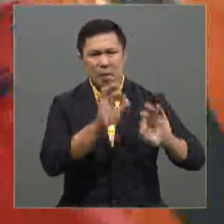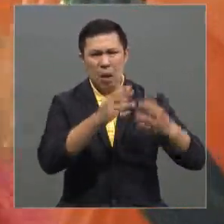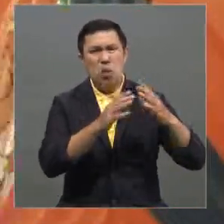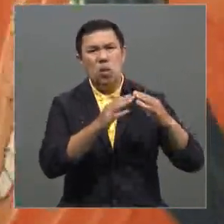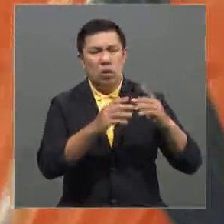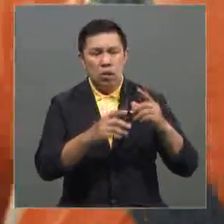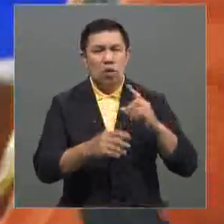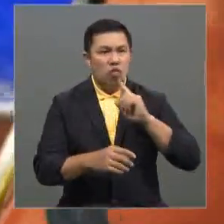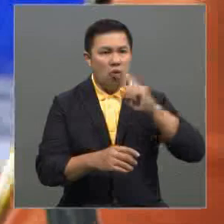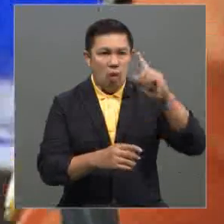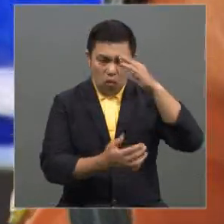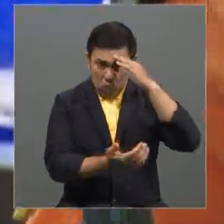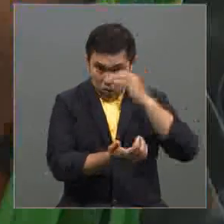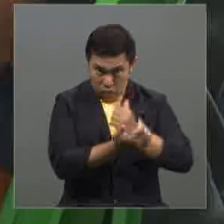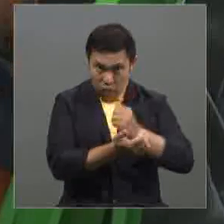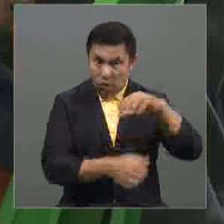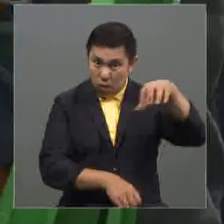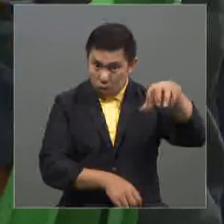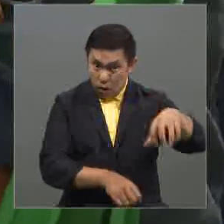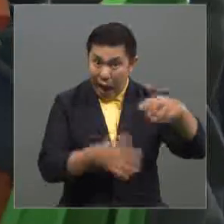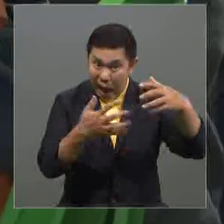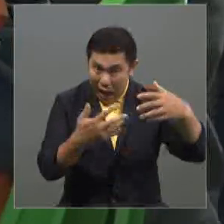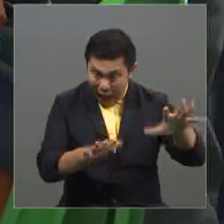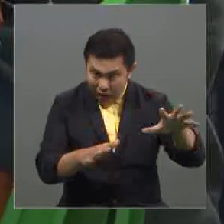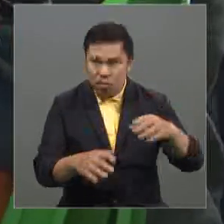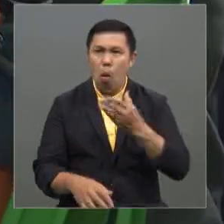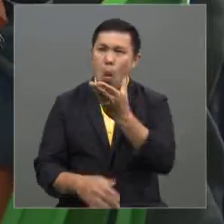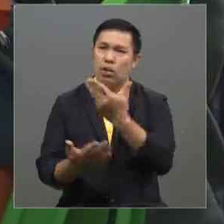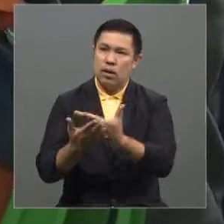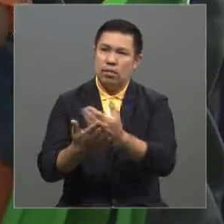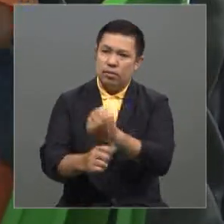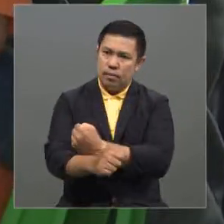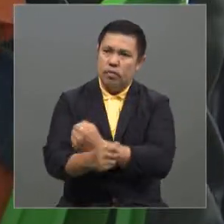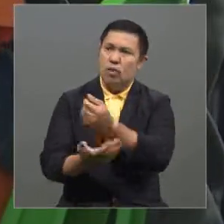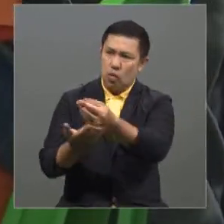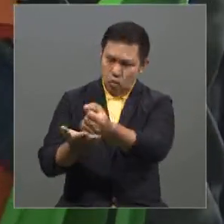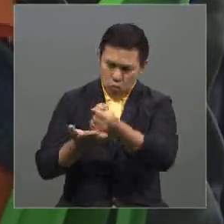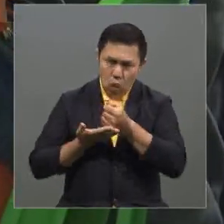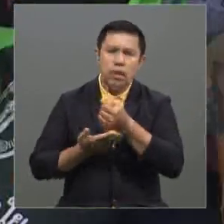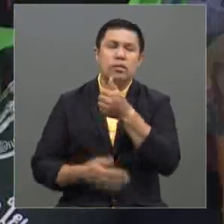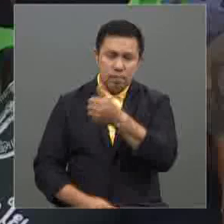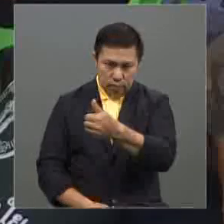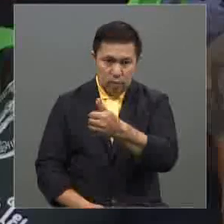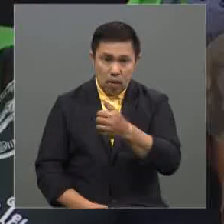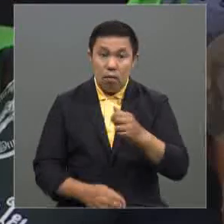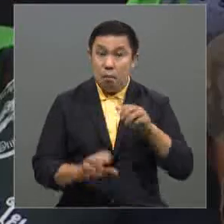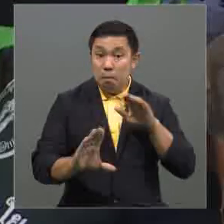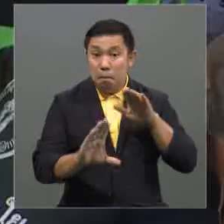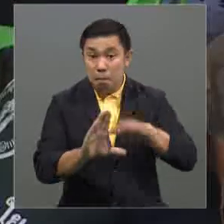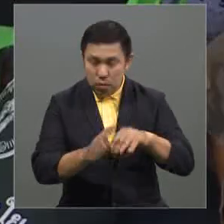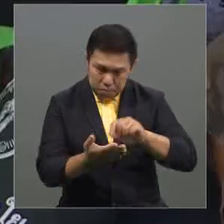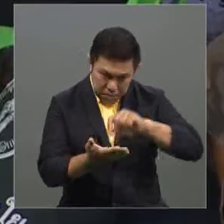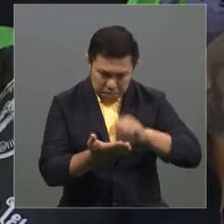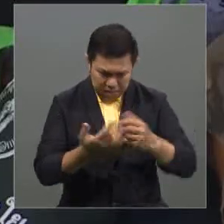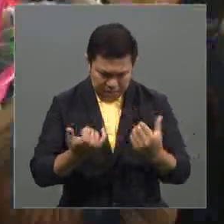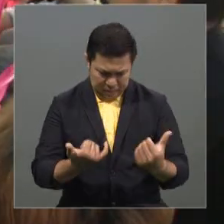าแจ้งความกับสน.ท้องที่จึงจะสามารถเข้าขอรับความช่วยเหลือได้สำหรับการลงทะเบียนจะพยายามให้เสร็จสิ้นภายในวัน